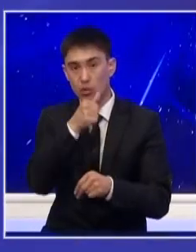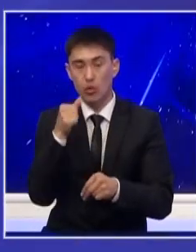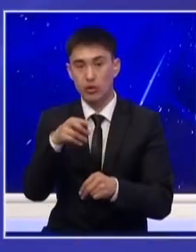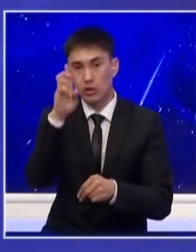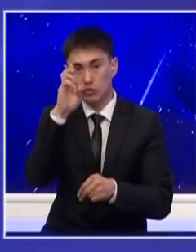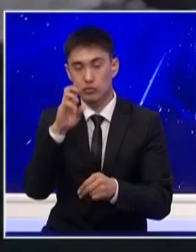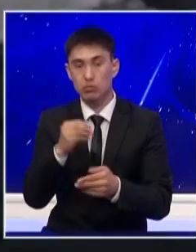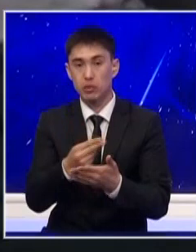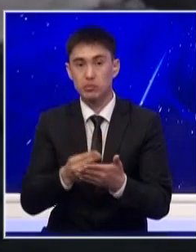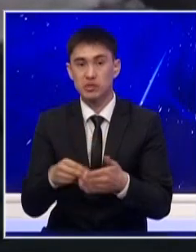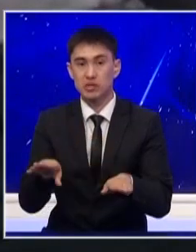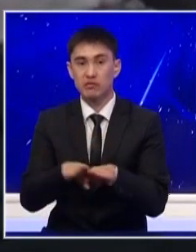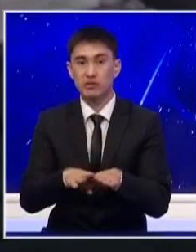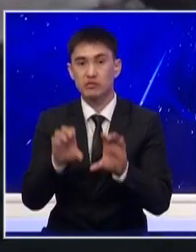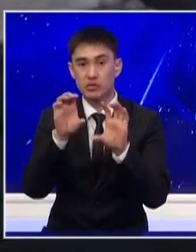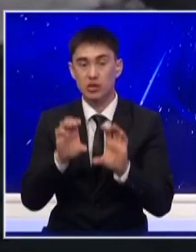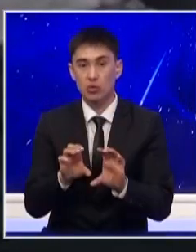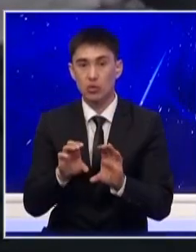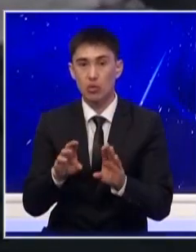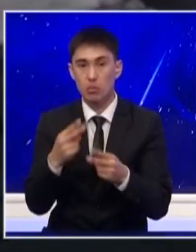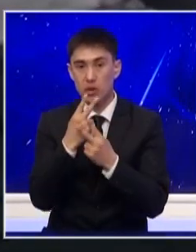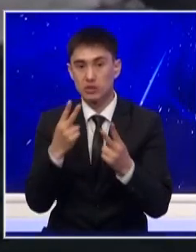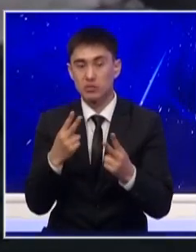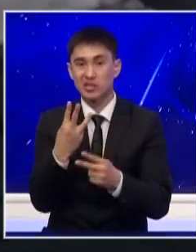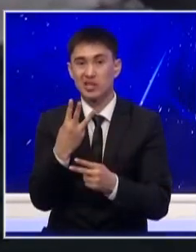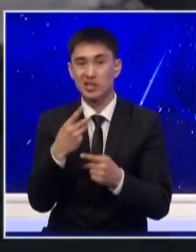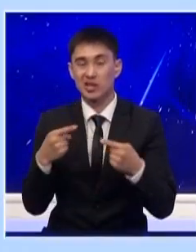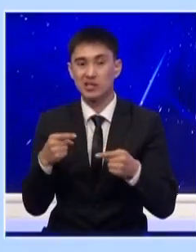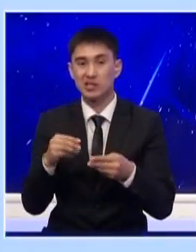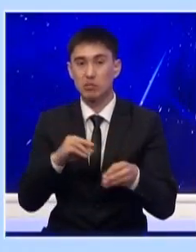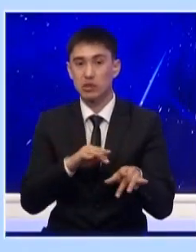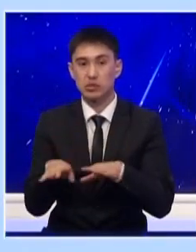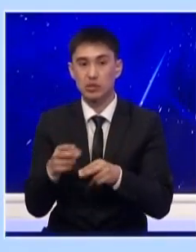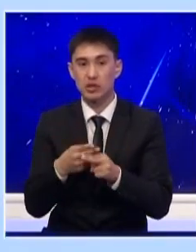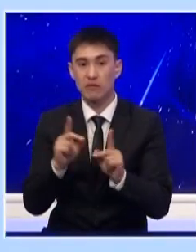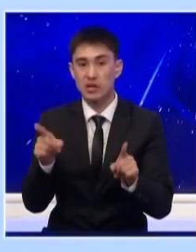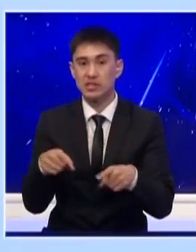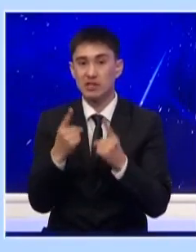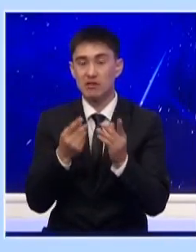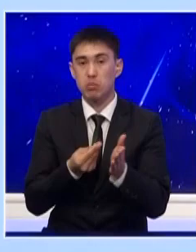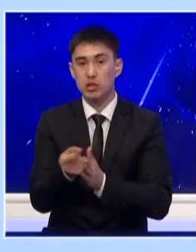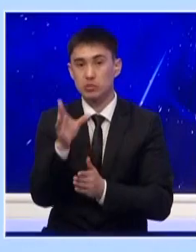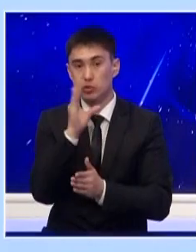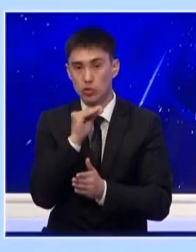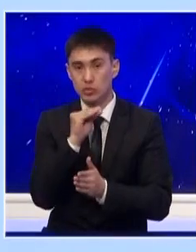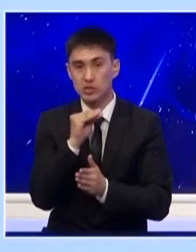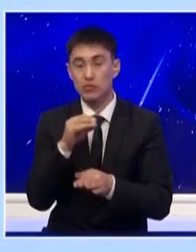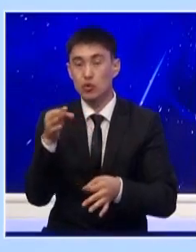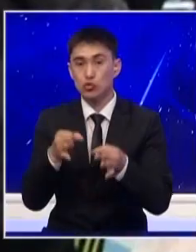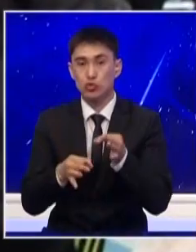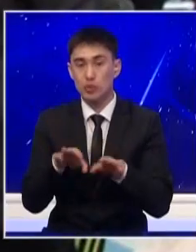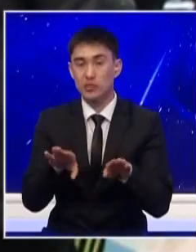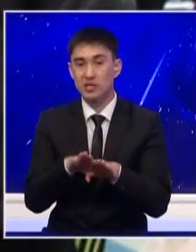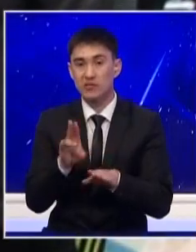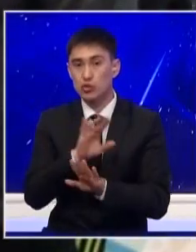государства был подписан соответствующий закон. Он предусматривает три вида различных процедур. Это восстановление платежеспособности, судебное, а